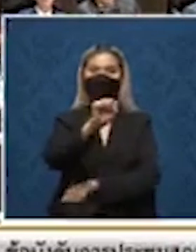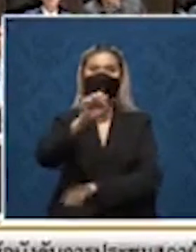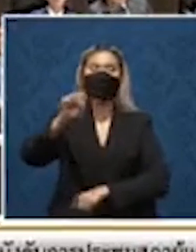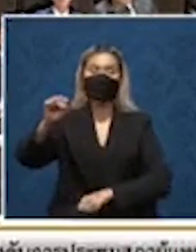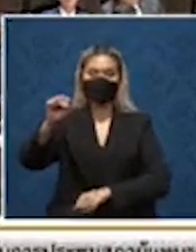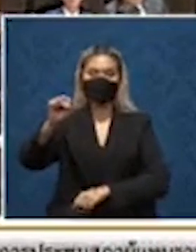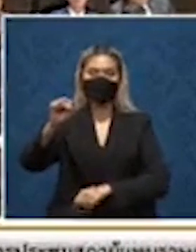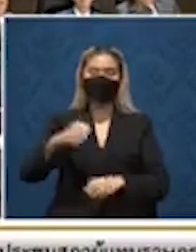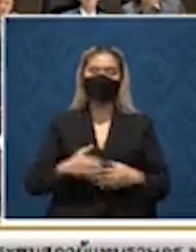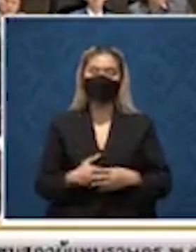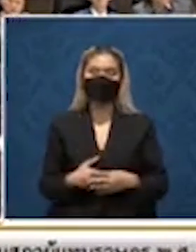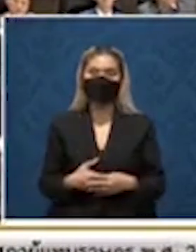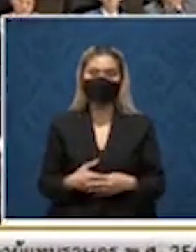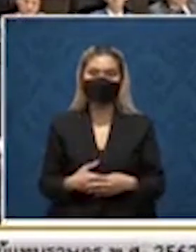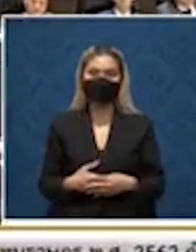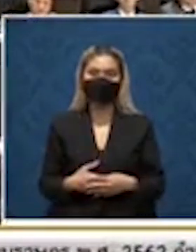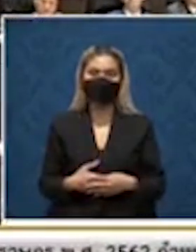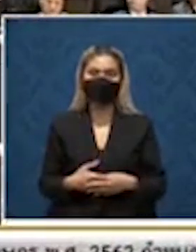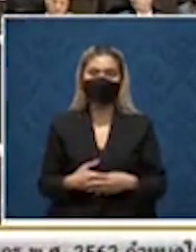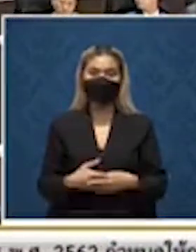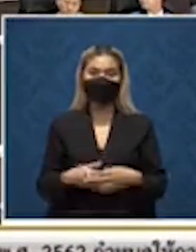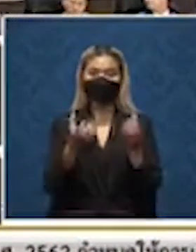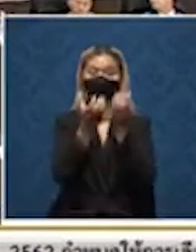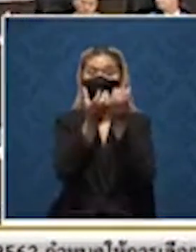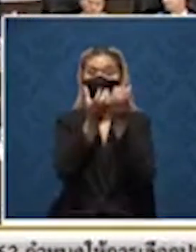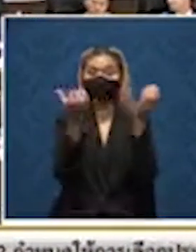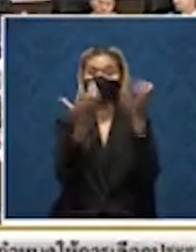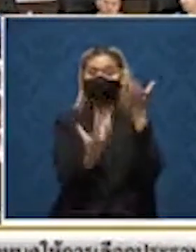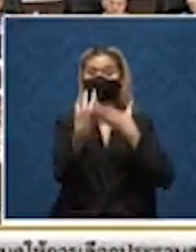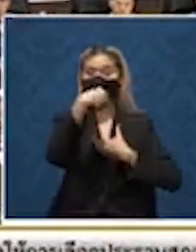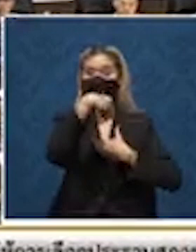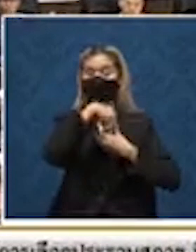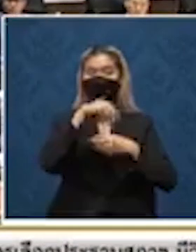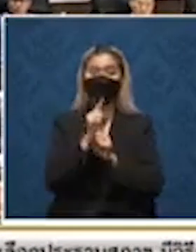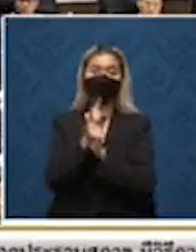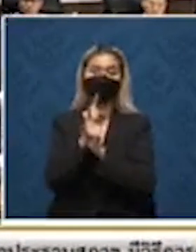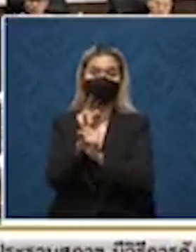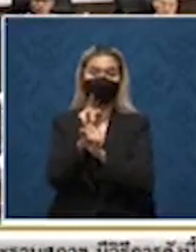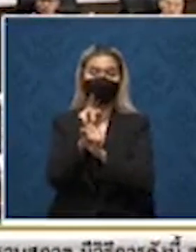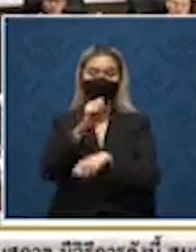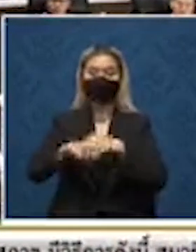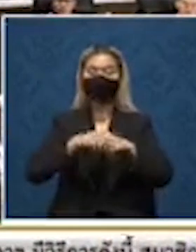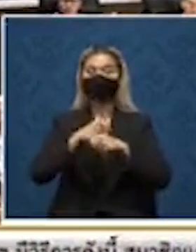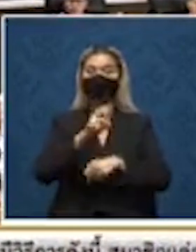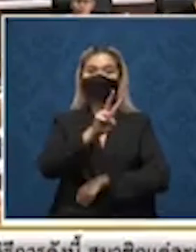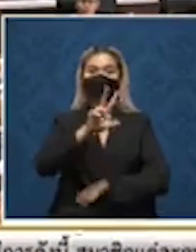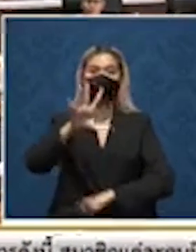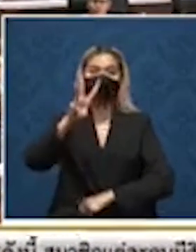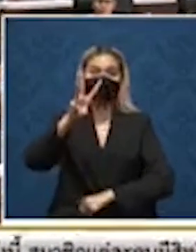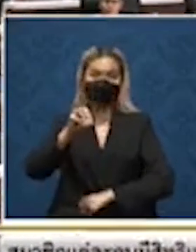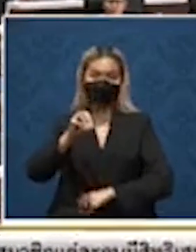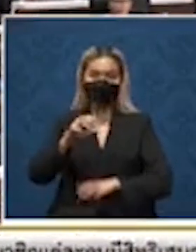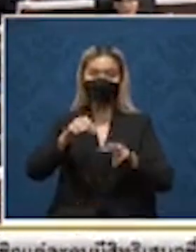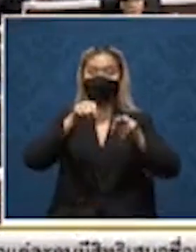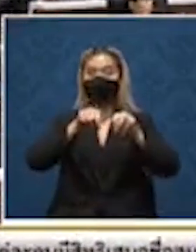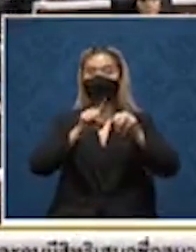ประชุมของรัฐสภาครับ ครับหลักการของการเสนอ เป็นวันพุธหรือพฤหัสหน้าครับครับ พุธหรือพฤหัสหน้านะครับอาจารย